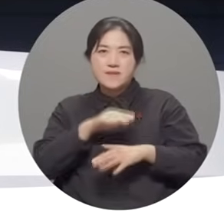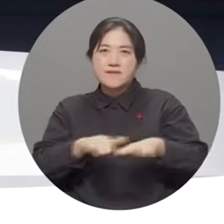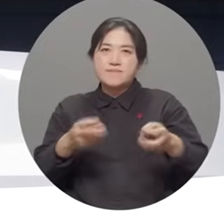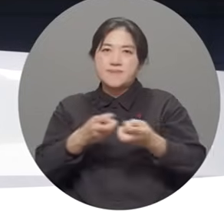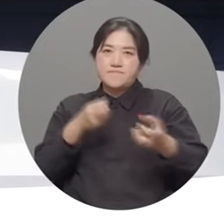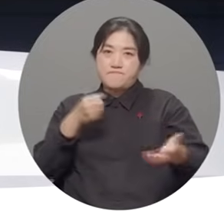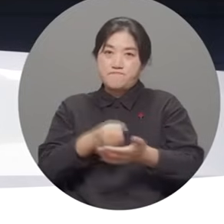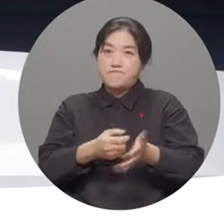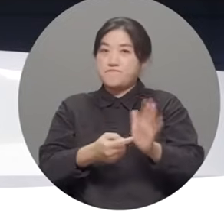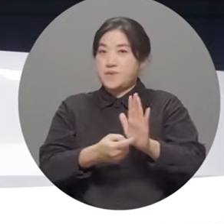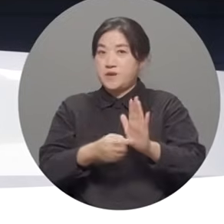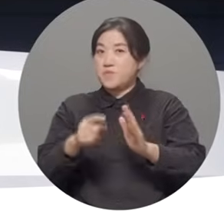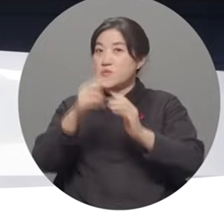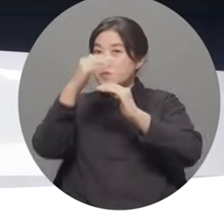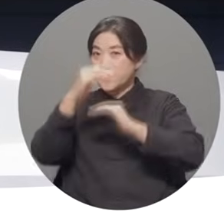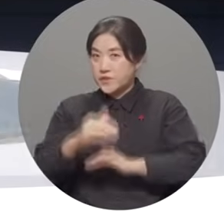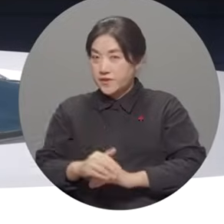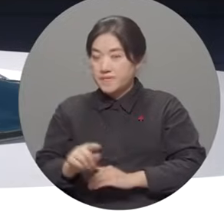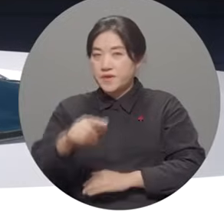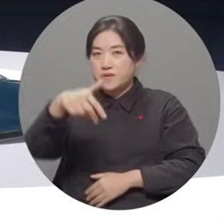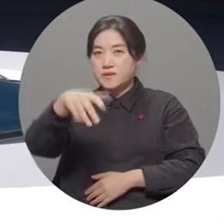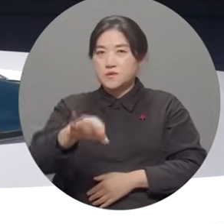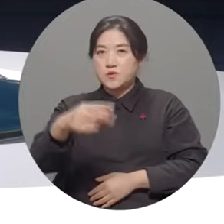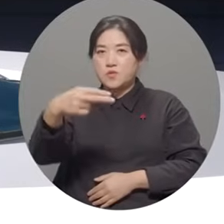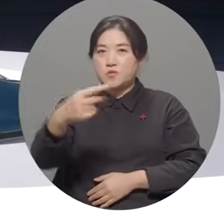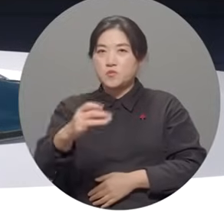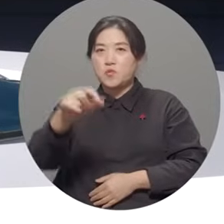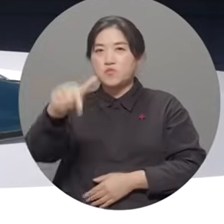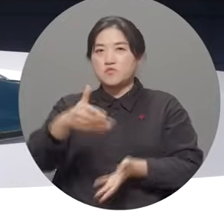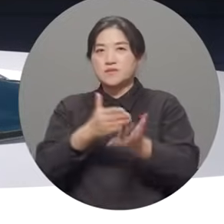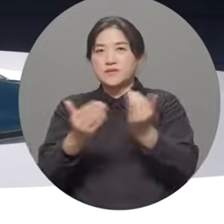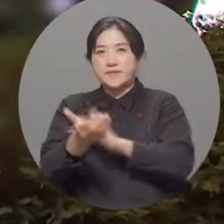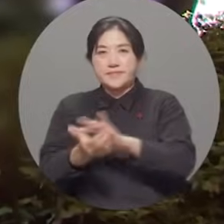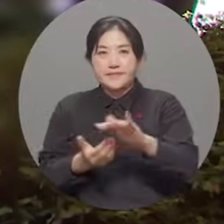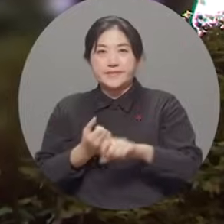했습니다. 어떤 내용인지 정동욱 기자가 전하겠습니다.